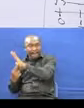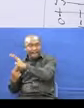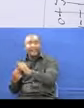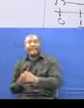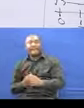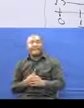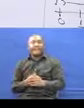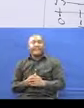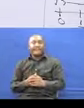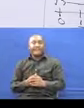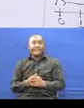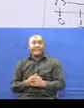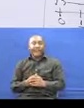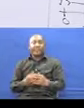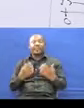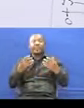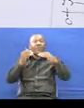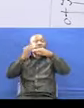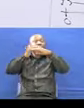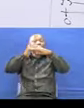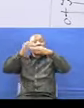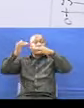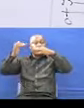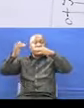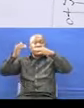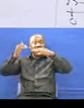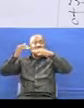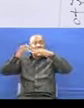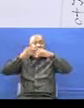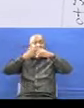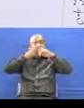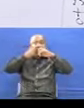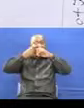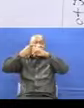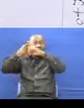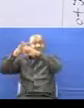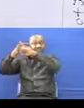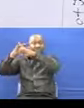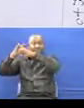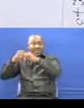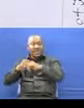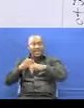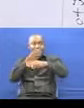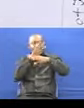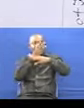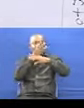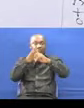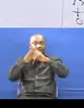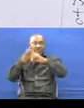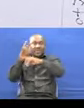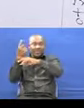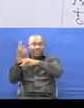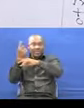saba. Namna hiyo. Alafu namba za juu, tunazijumlisha kama kawaida. Tatu jumlisha moja. Yani